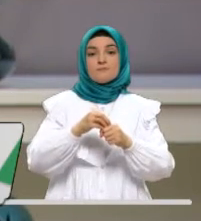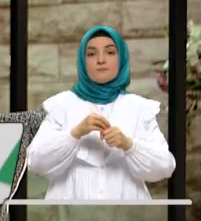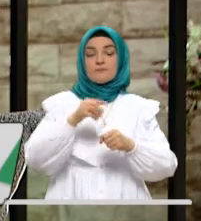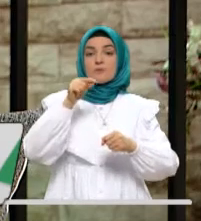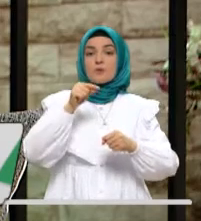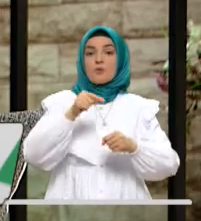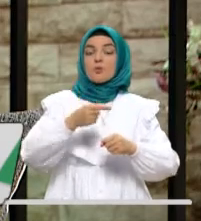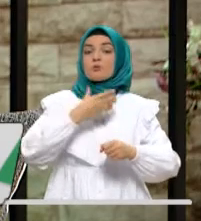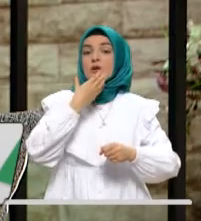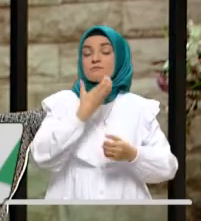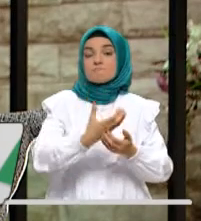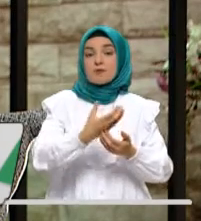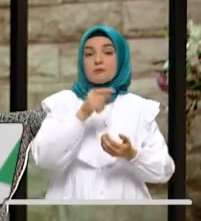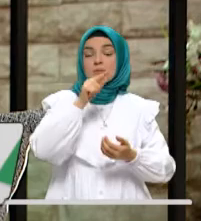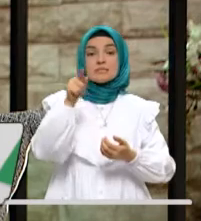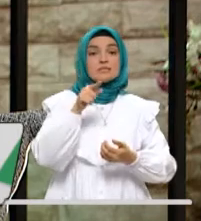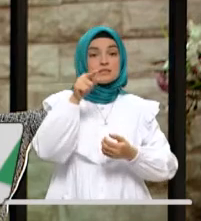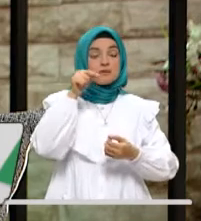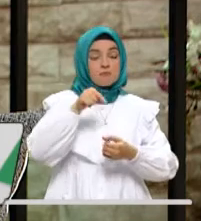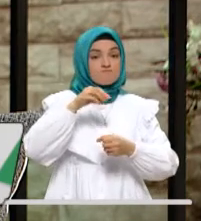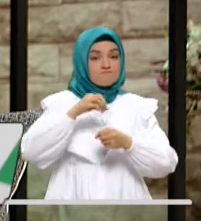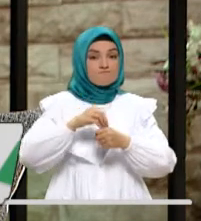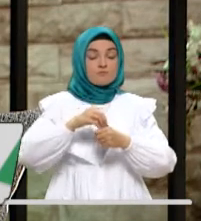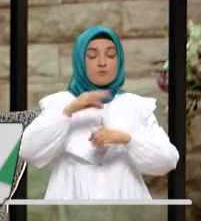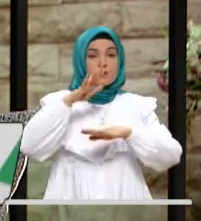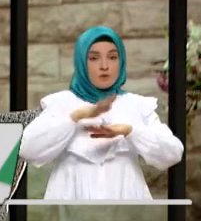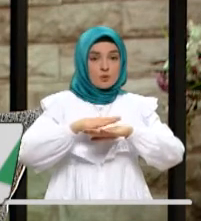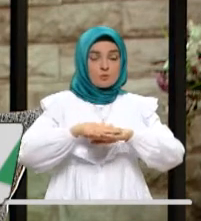orada tavsiyem nacizane, eğer böyle yapıyorsanız yanına